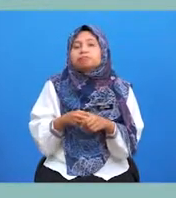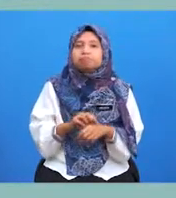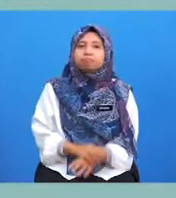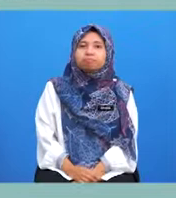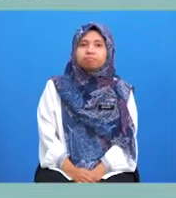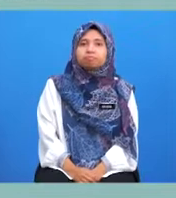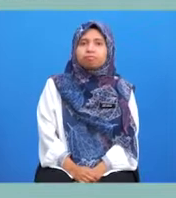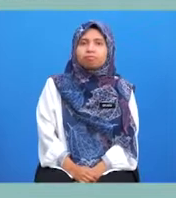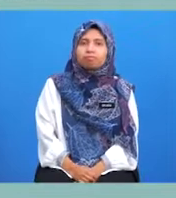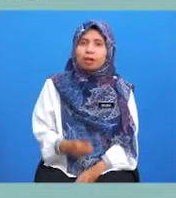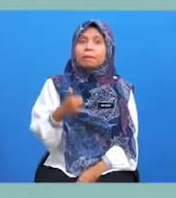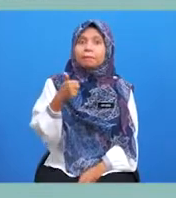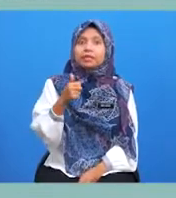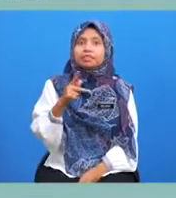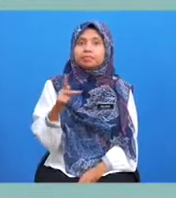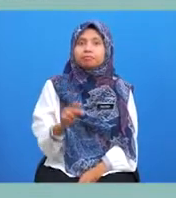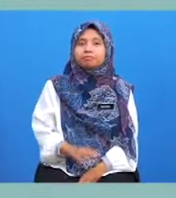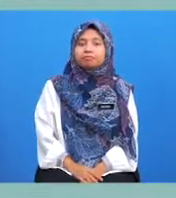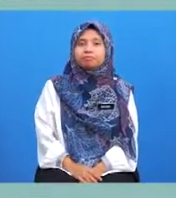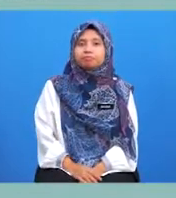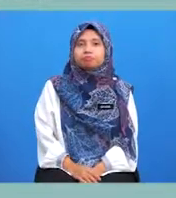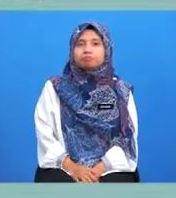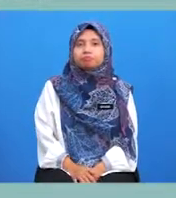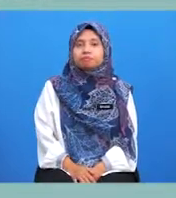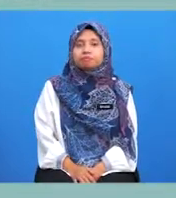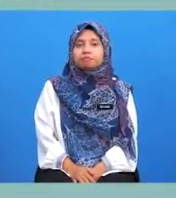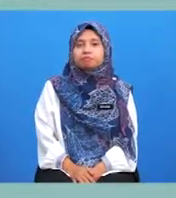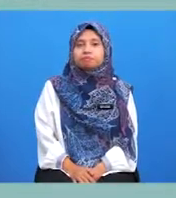tanpa batasan. Menarik bukan?